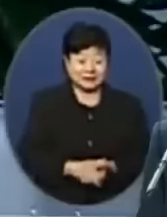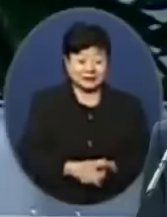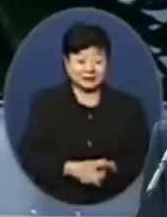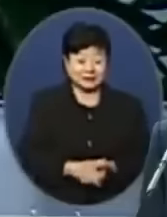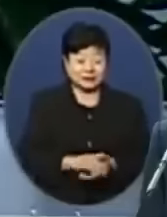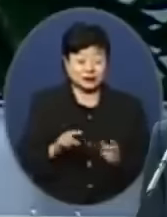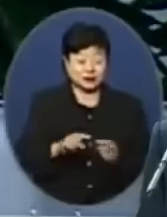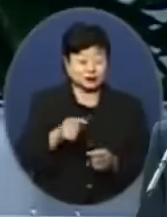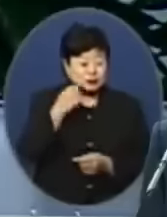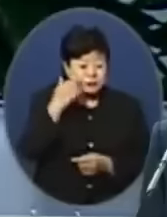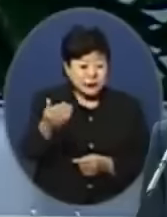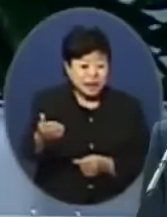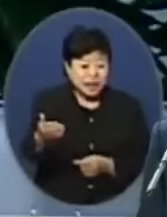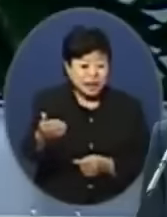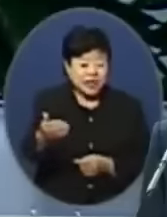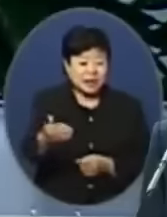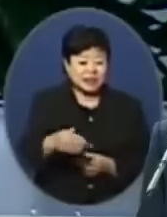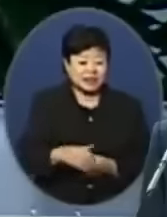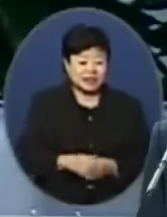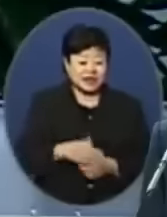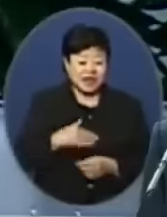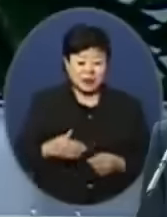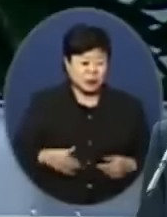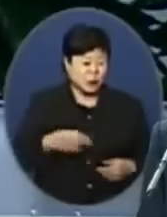어디 준비해 놓았습니까? 그건 물을 필요 없다.